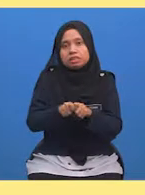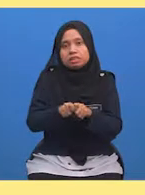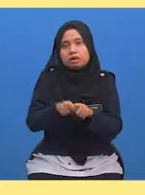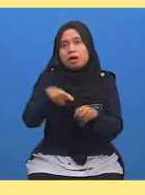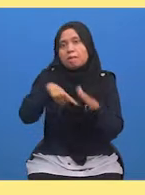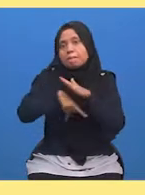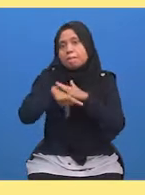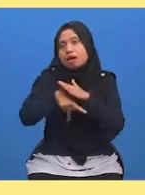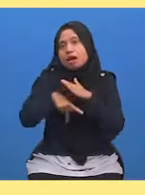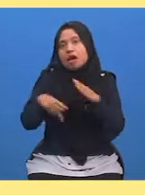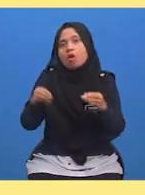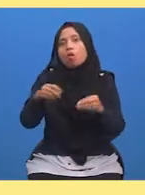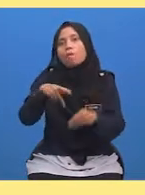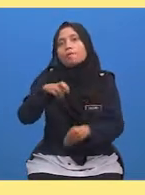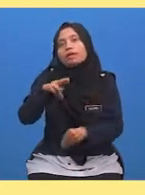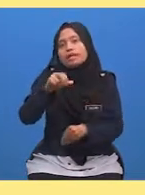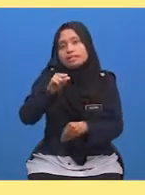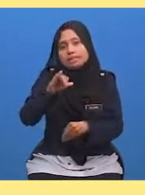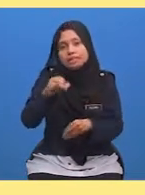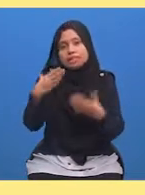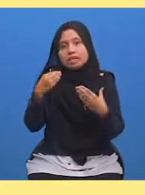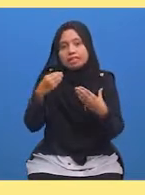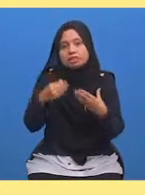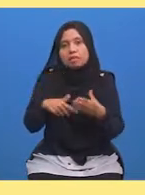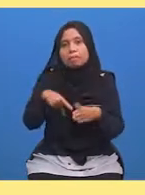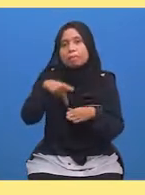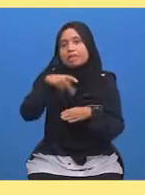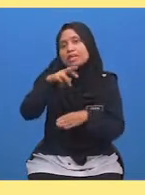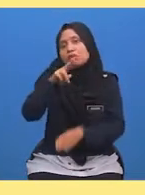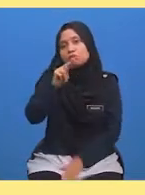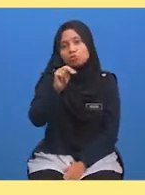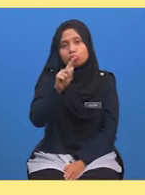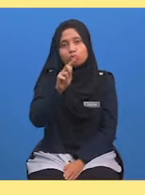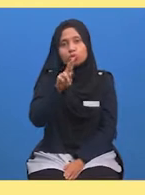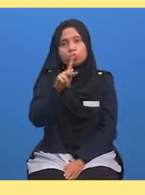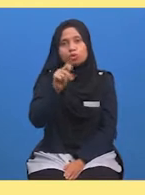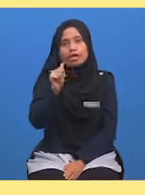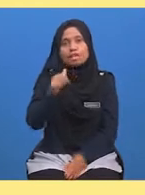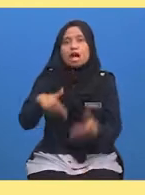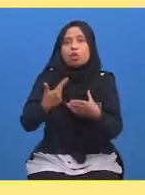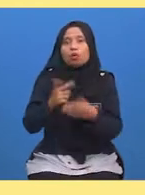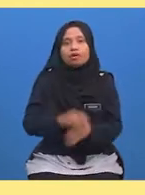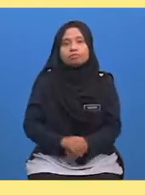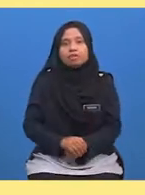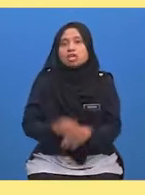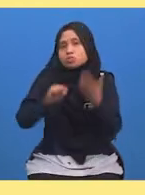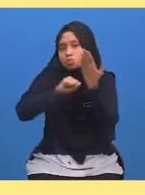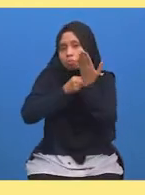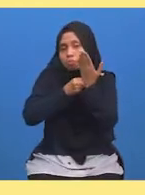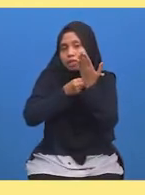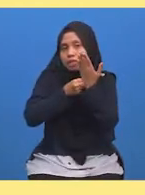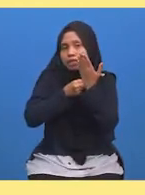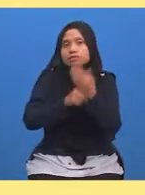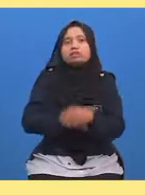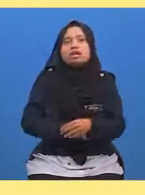praoperasi dan peruntukan luar jangka. kekayaan,